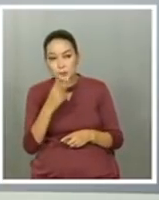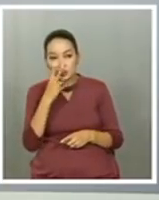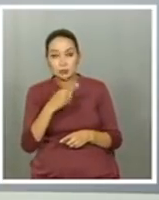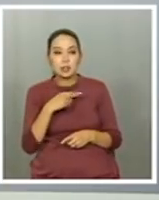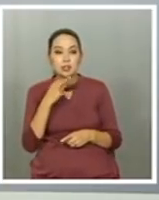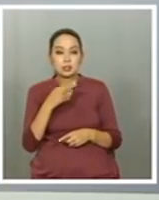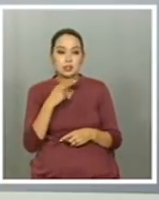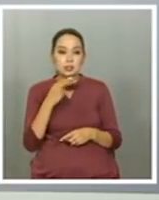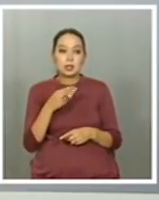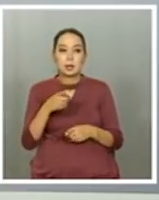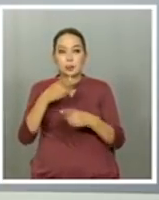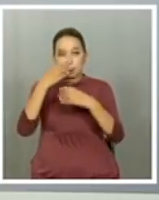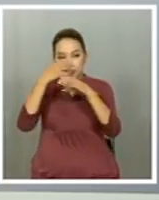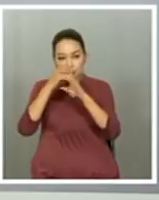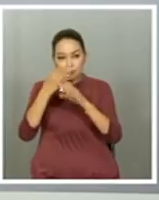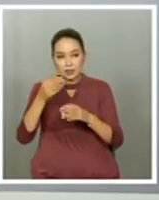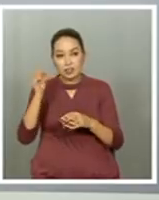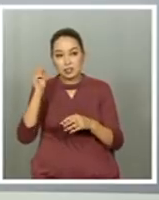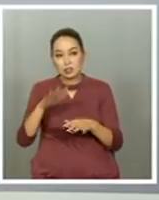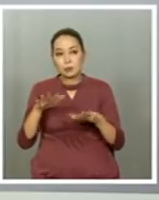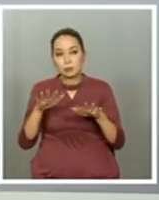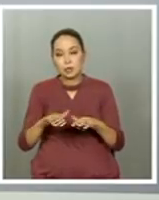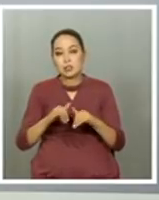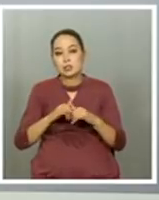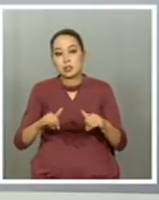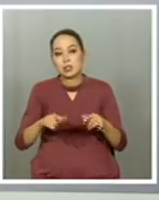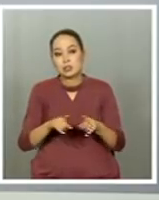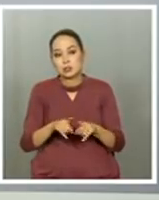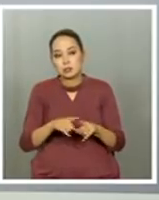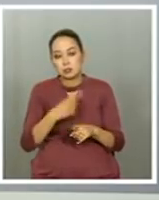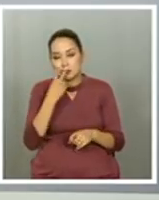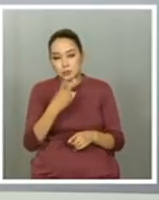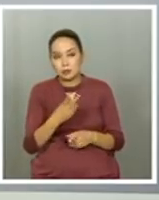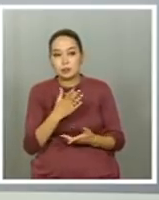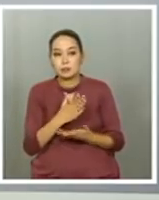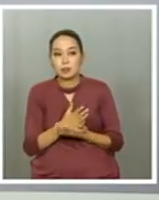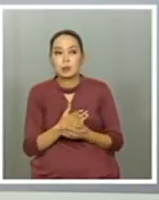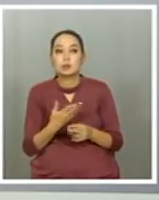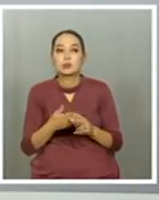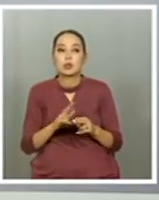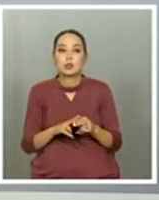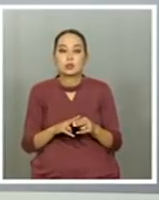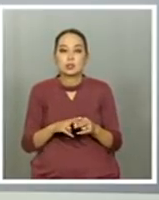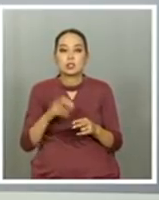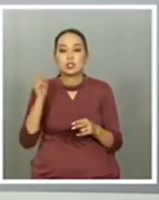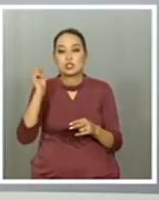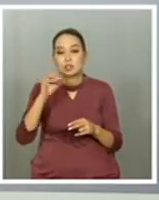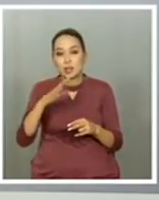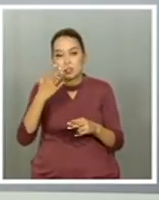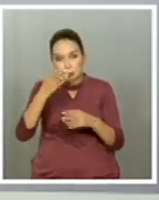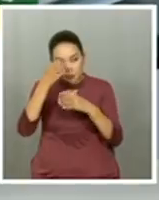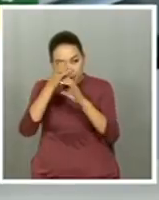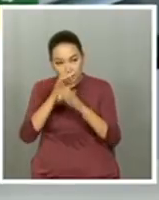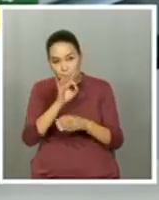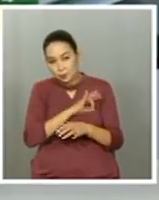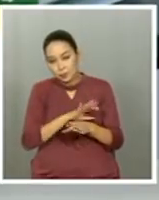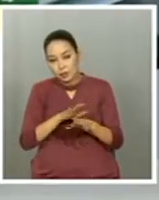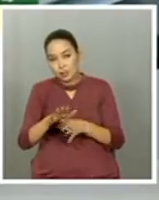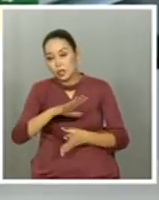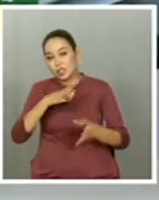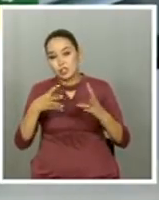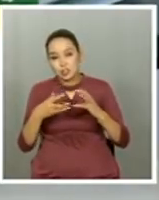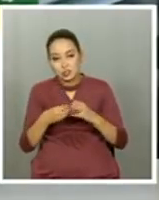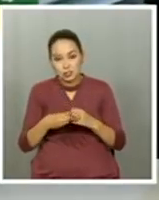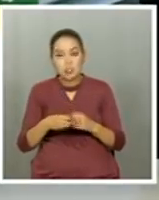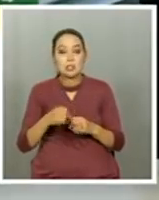микроскобы, ол жарық толқындарының таралуы арқылы жүзеге асады. Яғни, жарық микроскобын пайдалану нәтижесінде